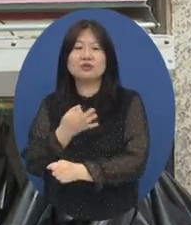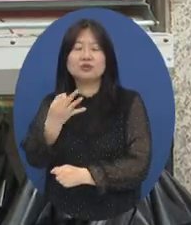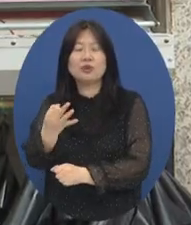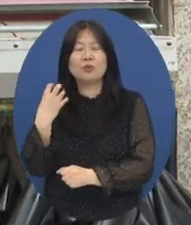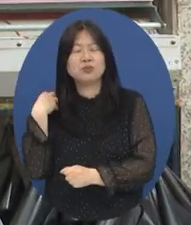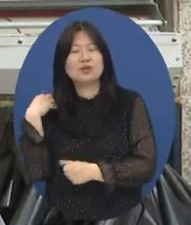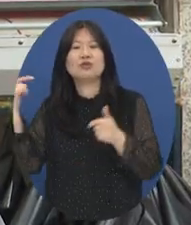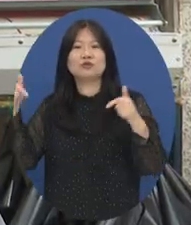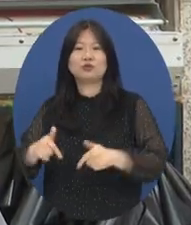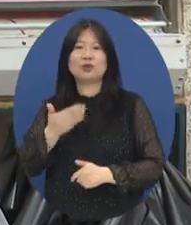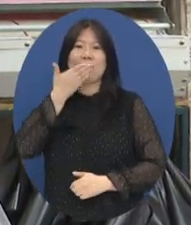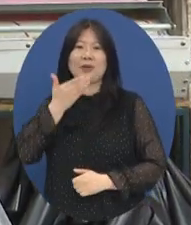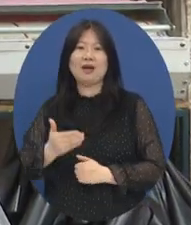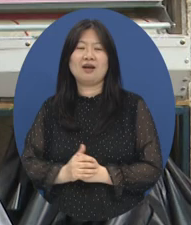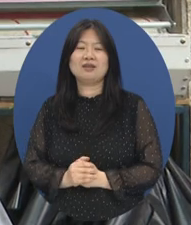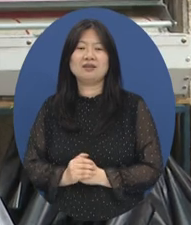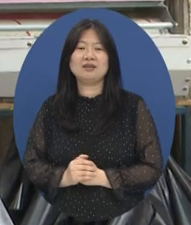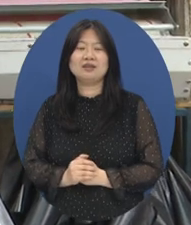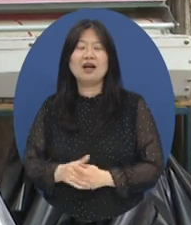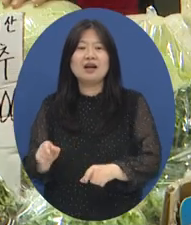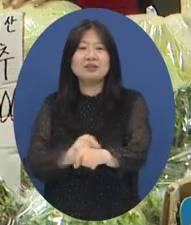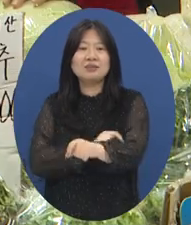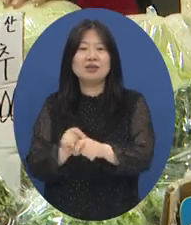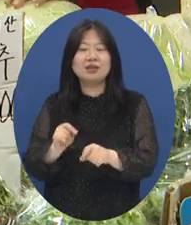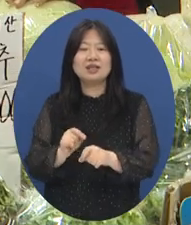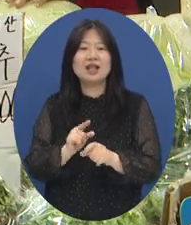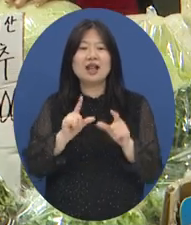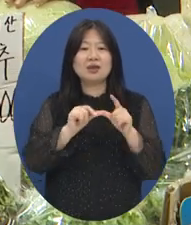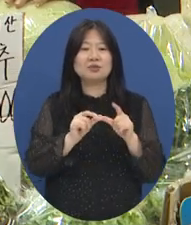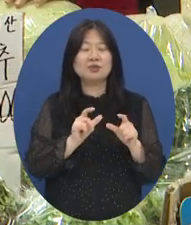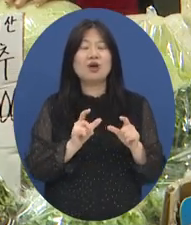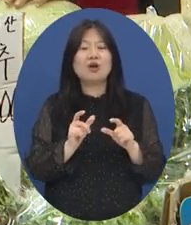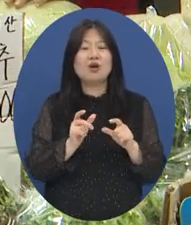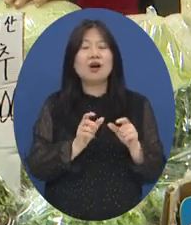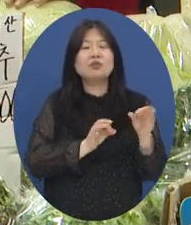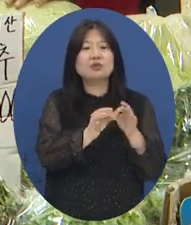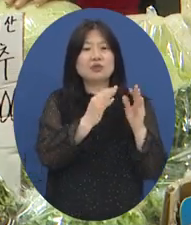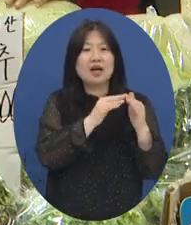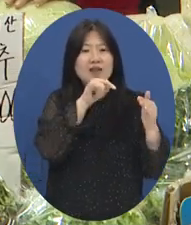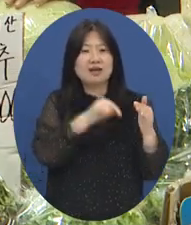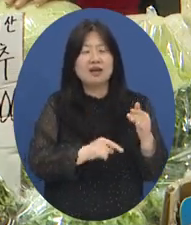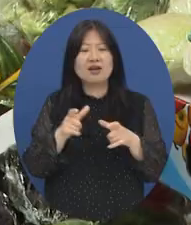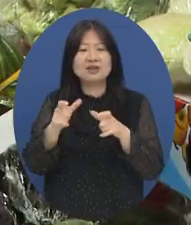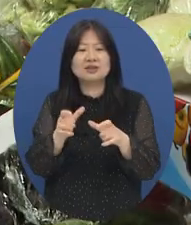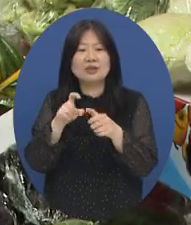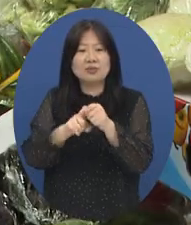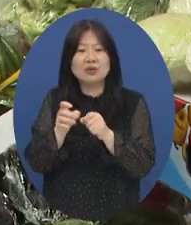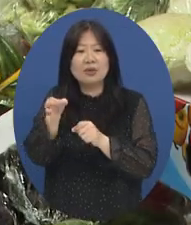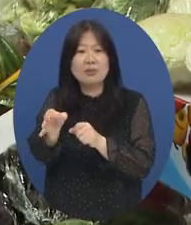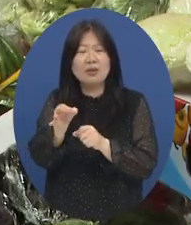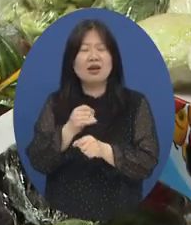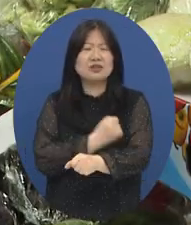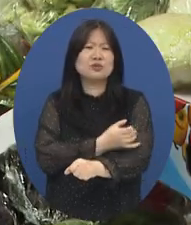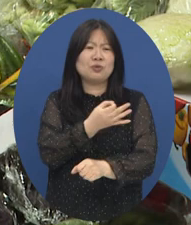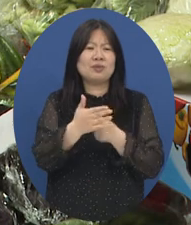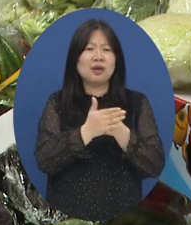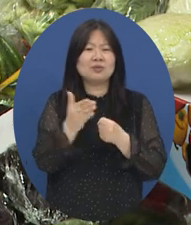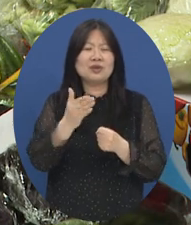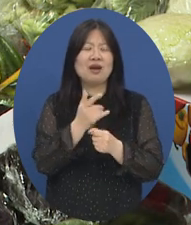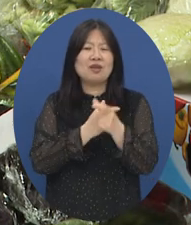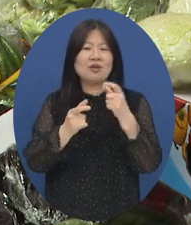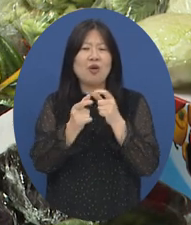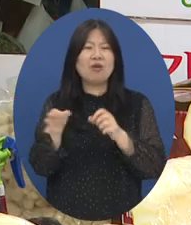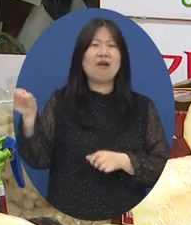부담을 줄일 수 있습니다 특이 일부 업소에서 지역 커 테 수수료 명목으로 웃돈을 내 라며 장사하는 행태를